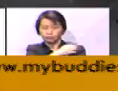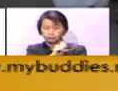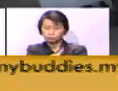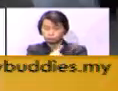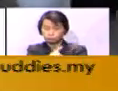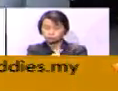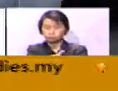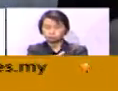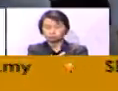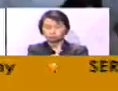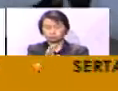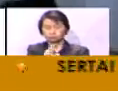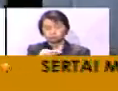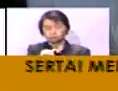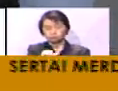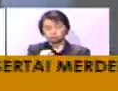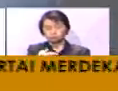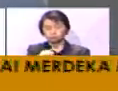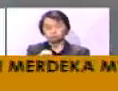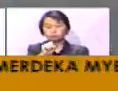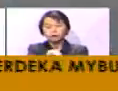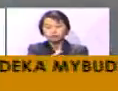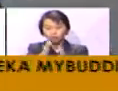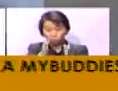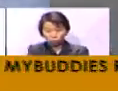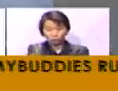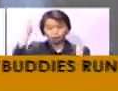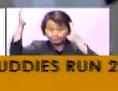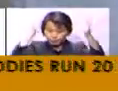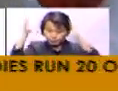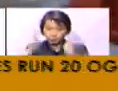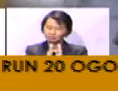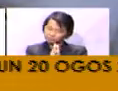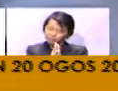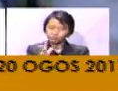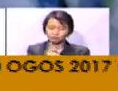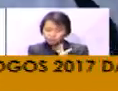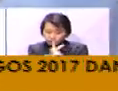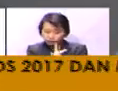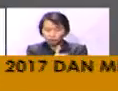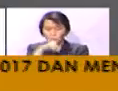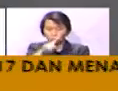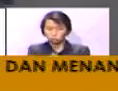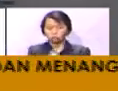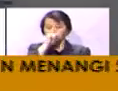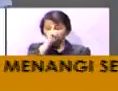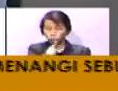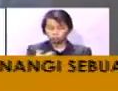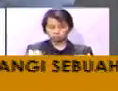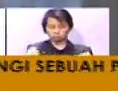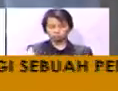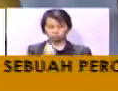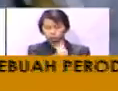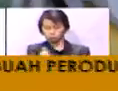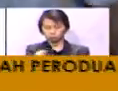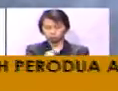Jeddah Dr. Muhammad Rohisham Zainal Abidin menasihatkan jemaah haji Malaysia supaya mengambil langkah perlu bagi memastikan kesihatan mereka